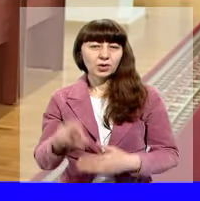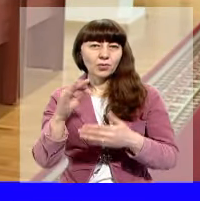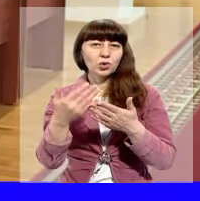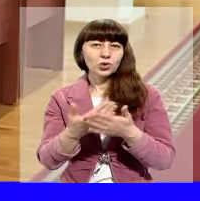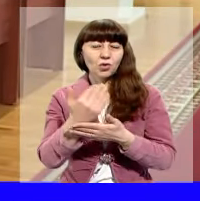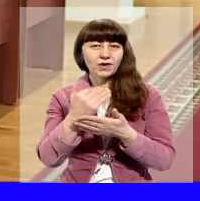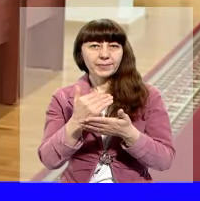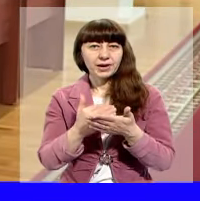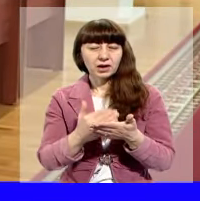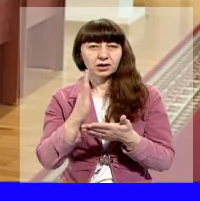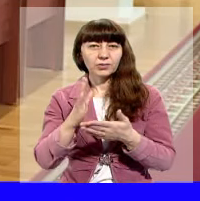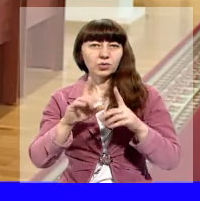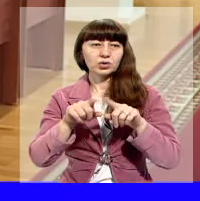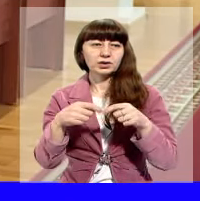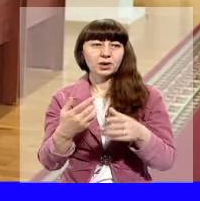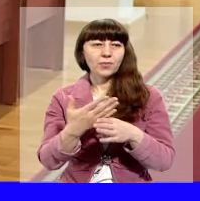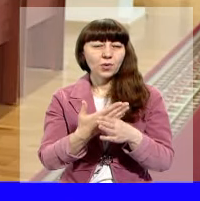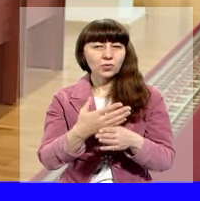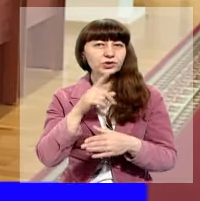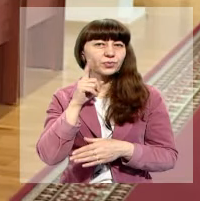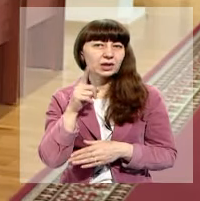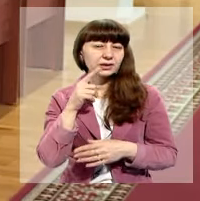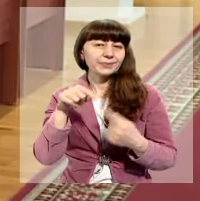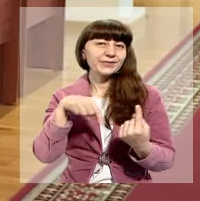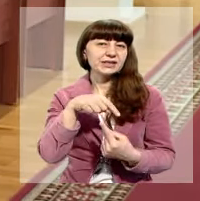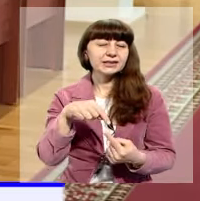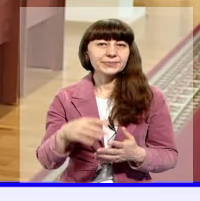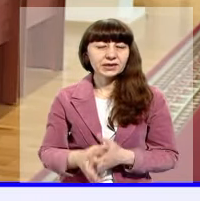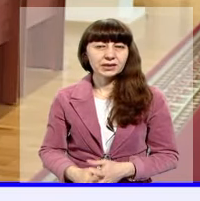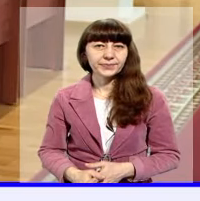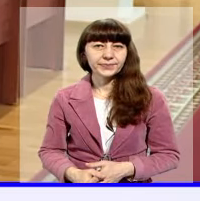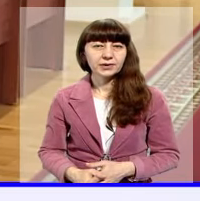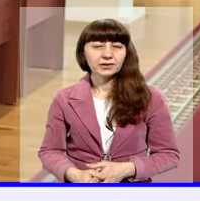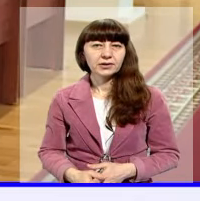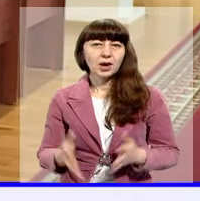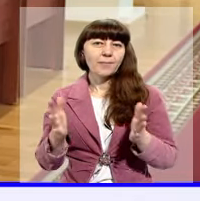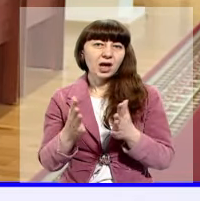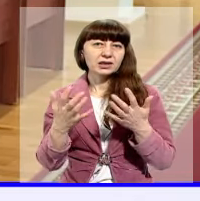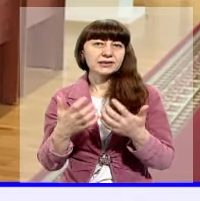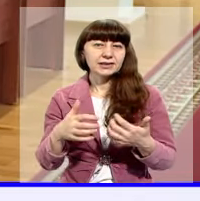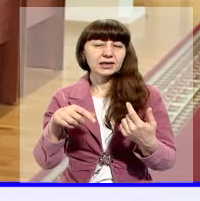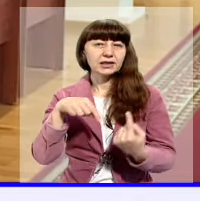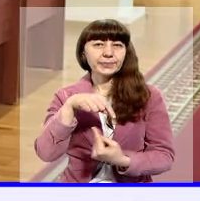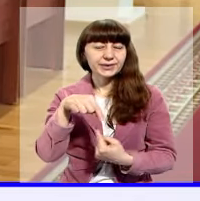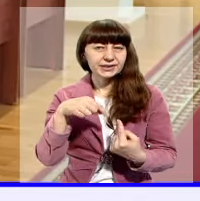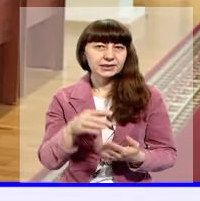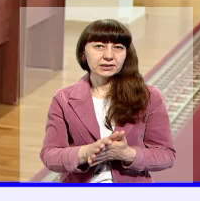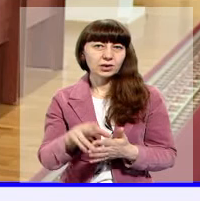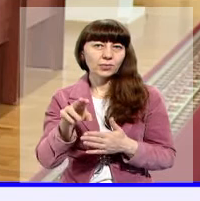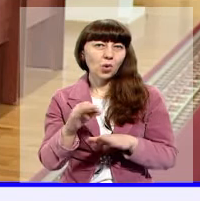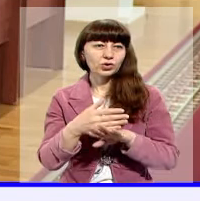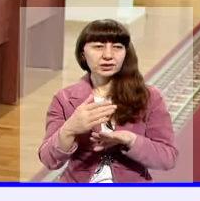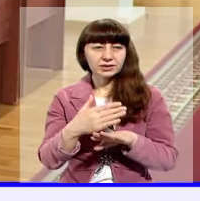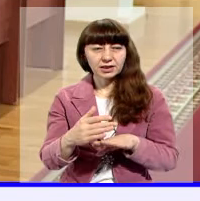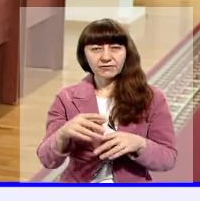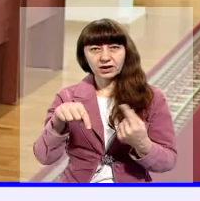бизнесті қолдауға Қостанай облысына 10,6 миллиард теңге бөлінді. Оның ішінде кредиттер бойынша сыйақы мөлшерлемесін субсидиялауға